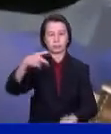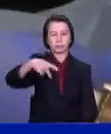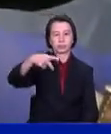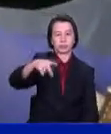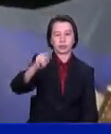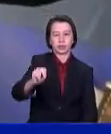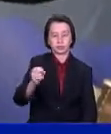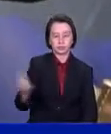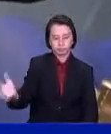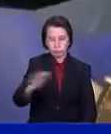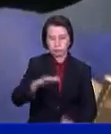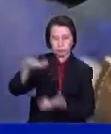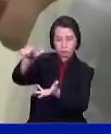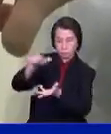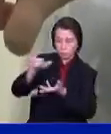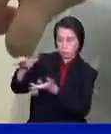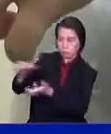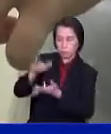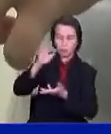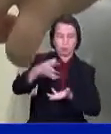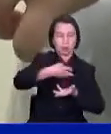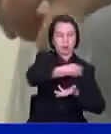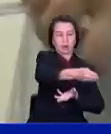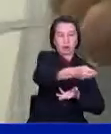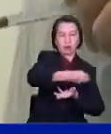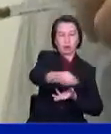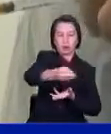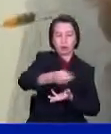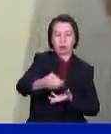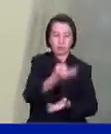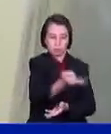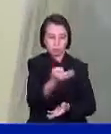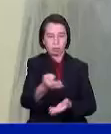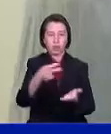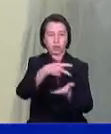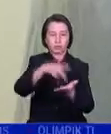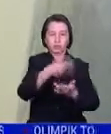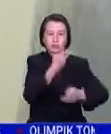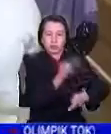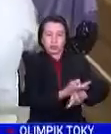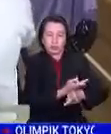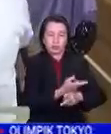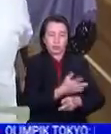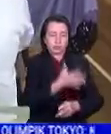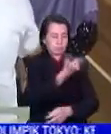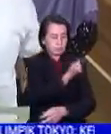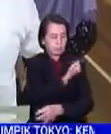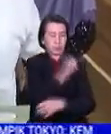negara. Kesemua vaksin yang diperoleh akan diedarkan segera ke fasiliti dan pusat simpanan vaksin di